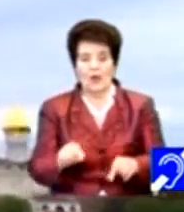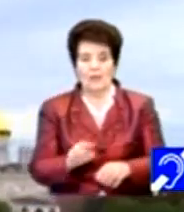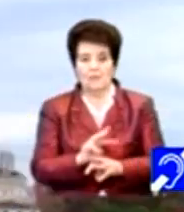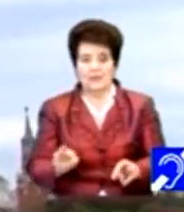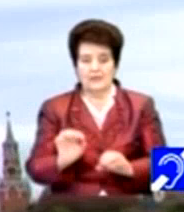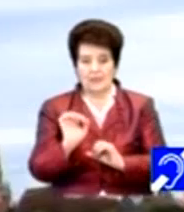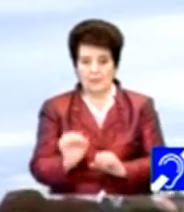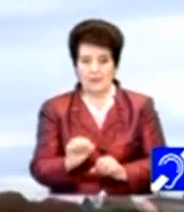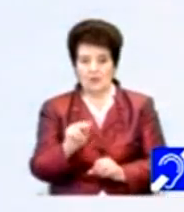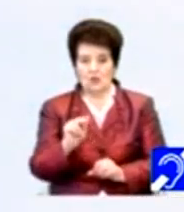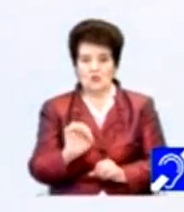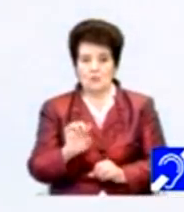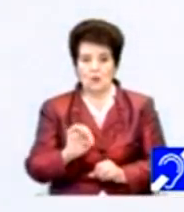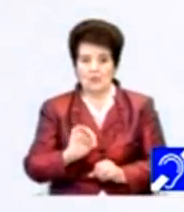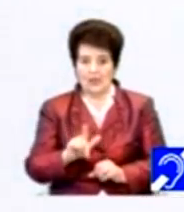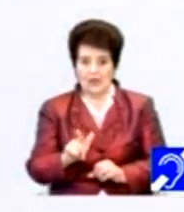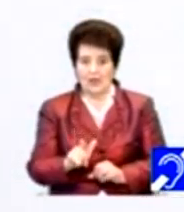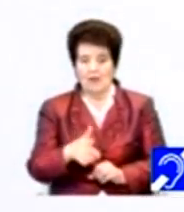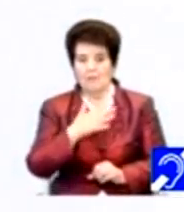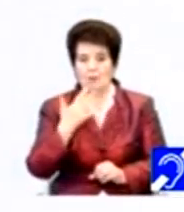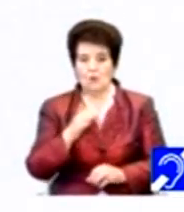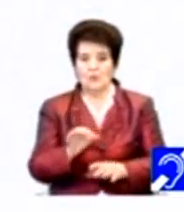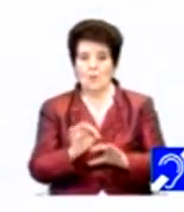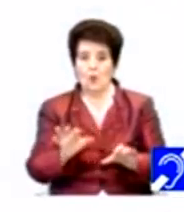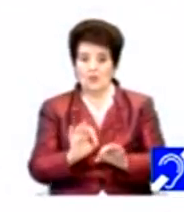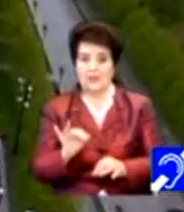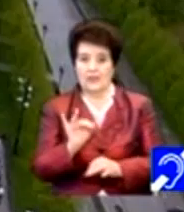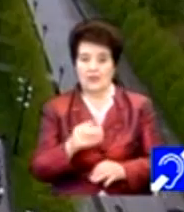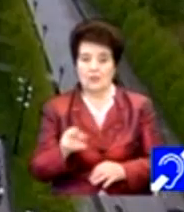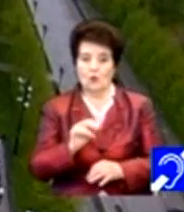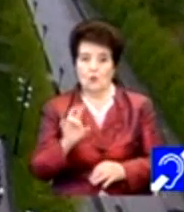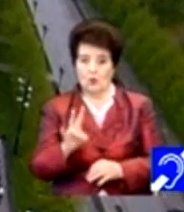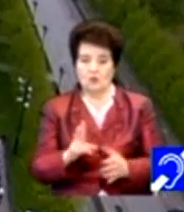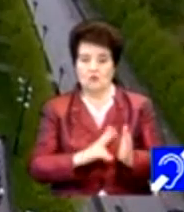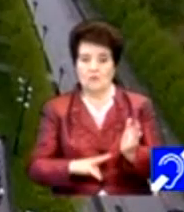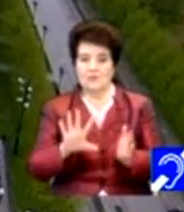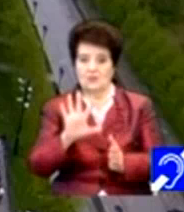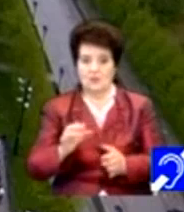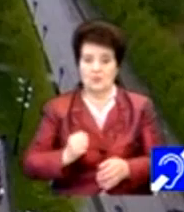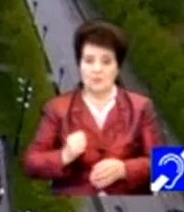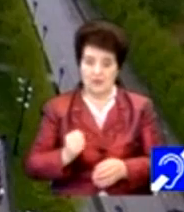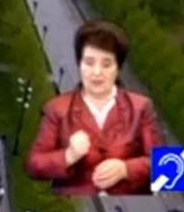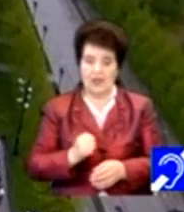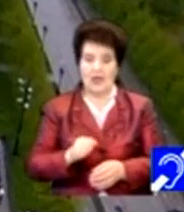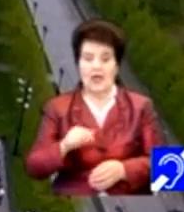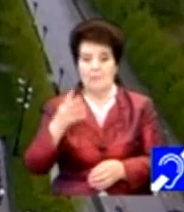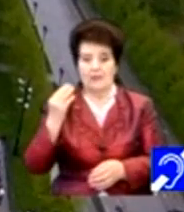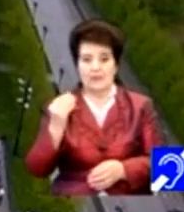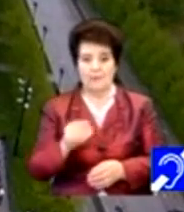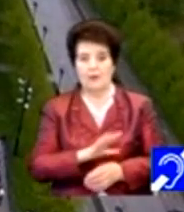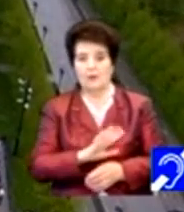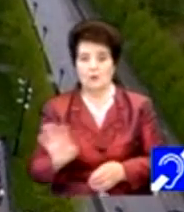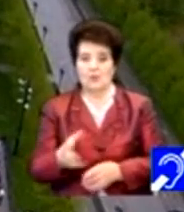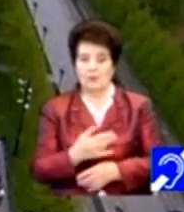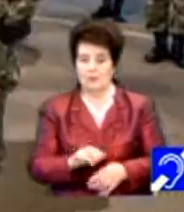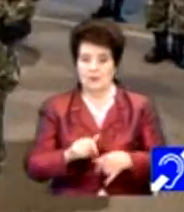al apărării, Viorel Cibotaru, a menționat mai multe motive pentru care Igor Dodon și cei 75 de militari basarabeni nu ar trebui să